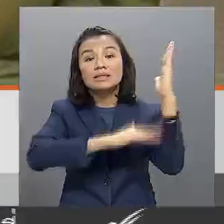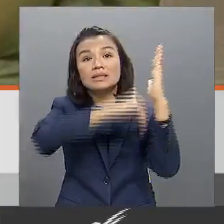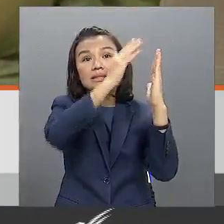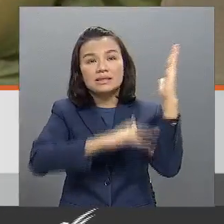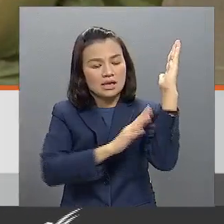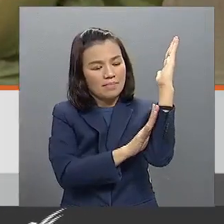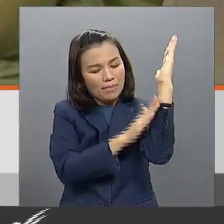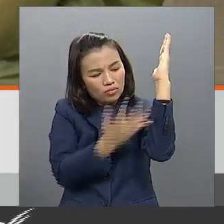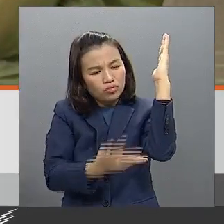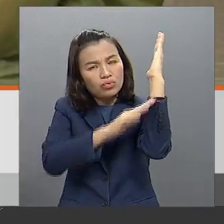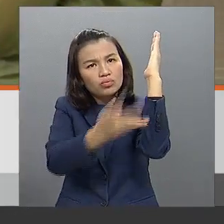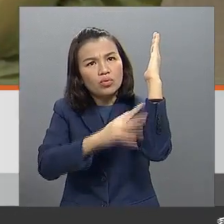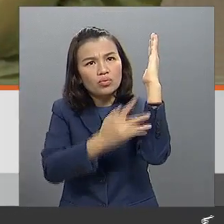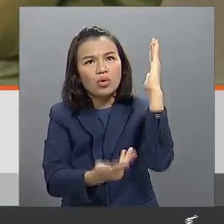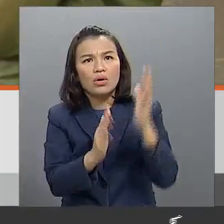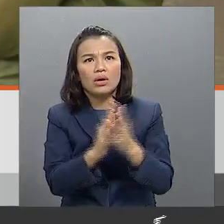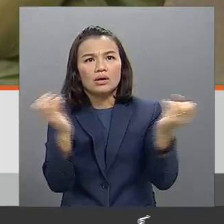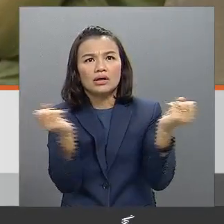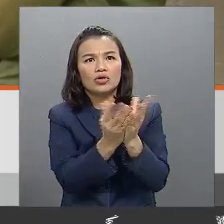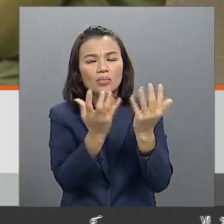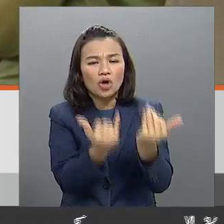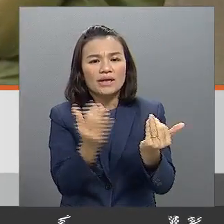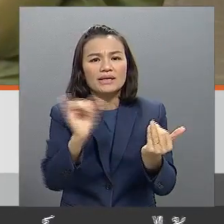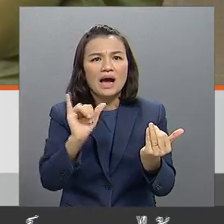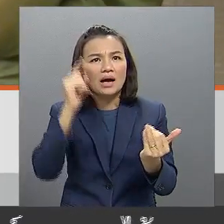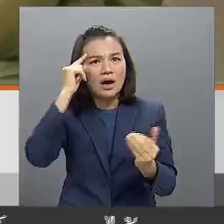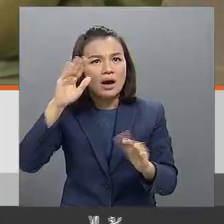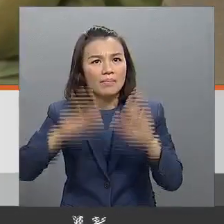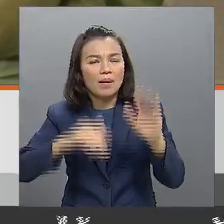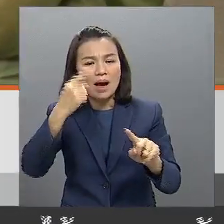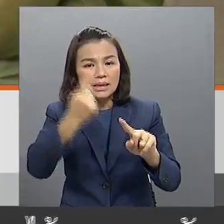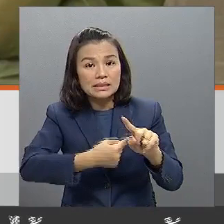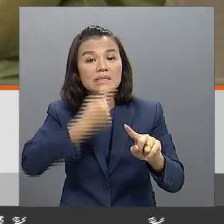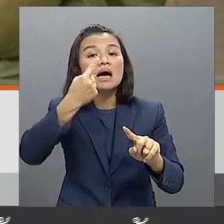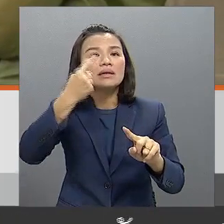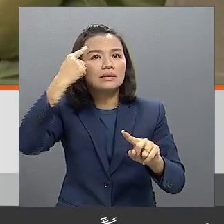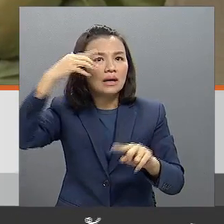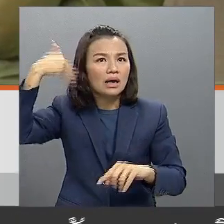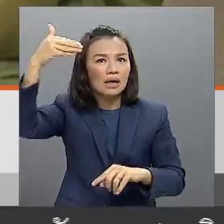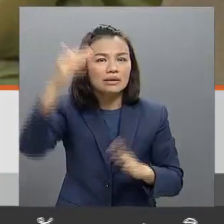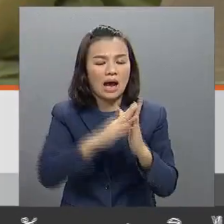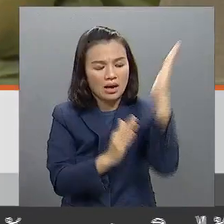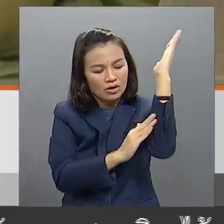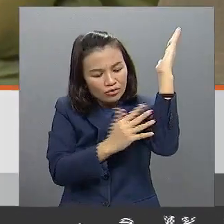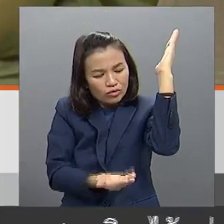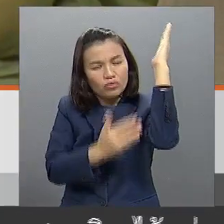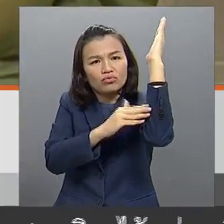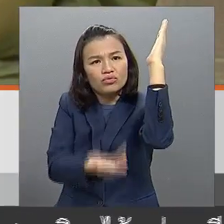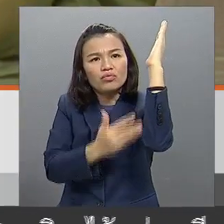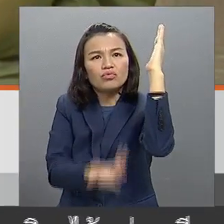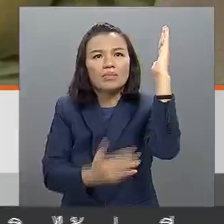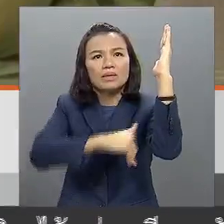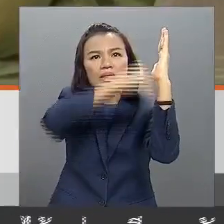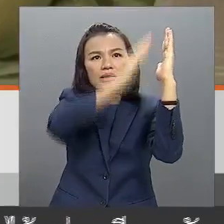งความเสียหายนี่มันไม่มีตอนนี้อีกสักเดือนสิว่าพนักงานจะค่อยๆพองค่อยๆลุดตอนนี้มันยังไม่เห็นว่